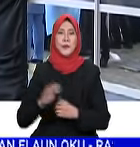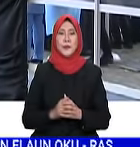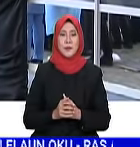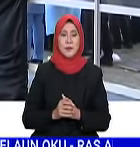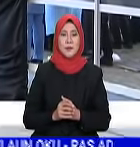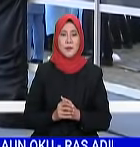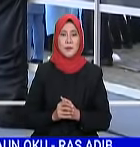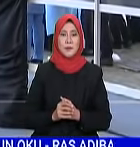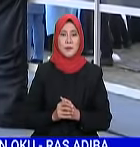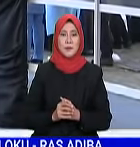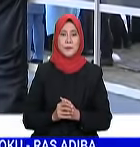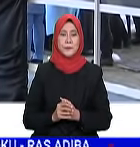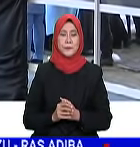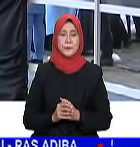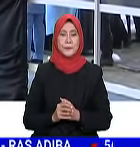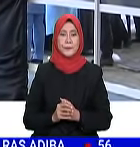Amat